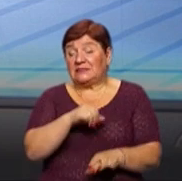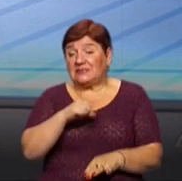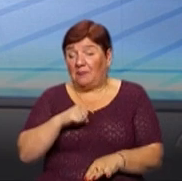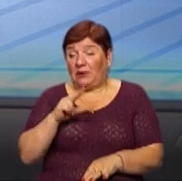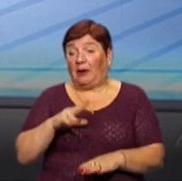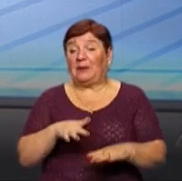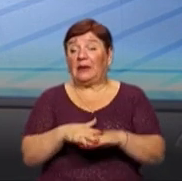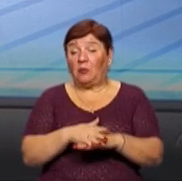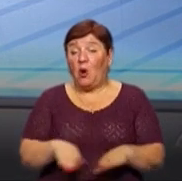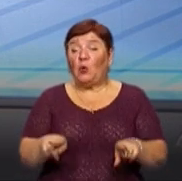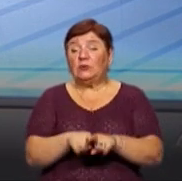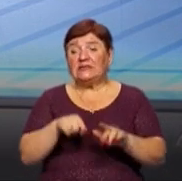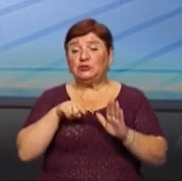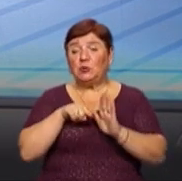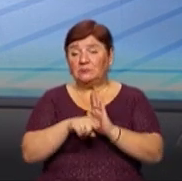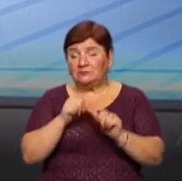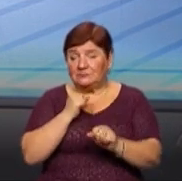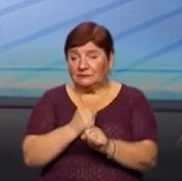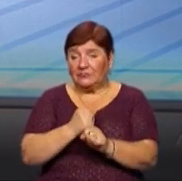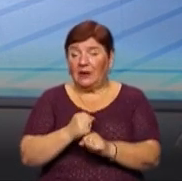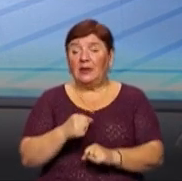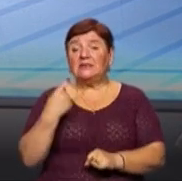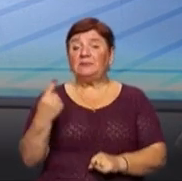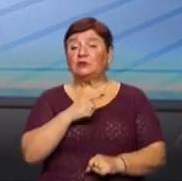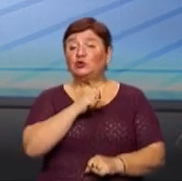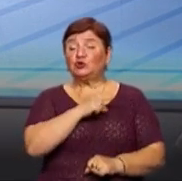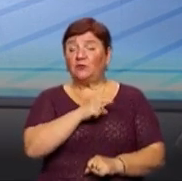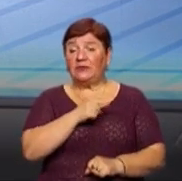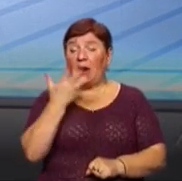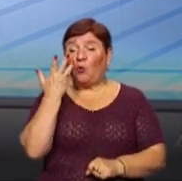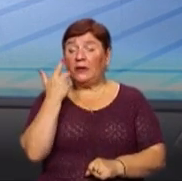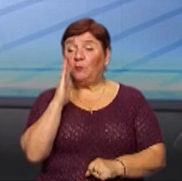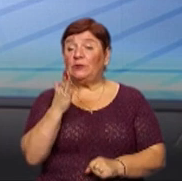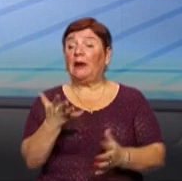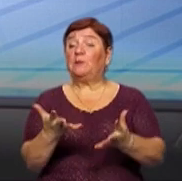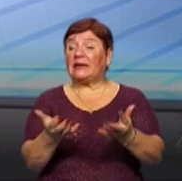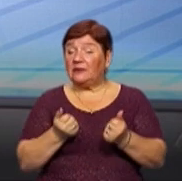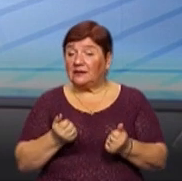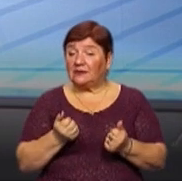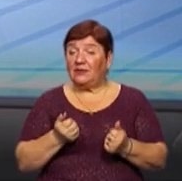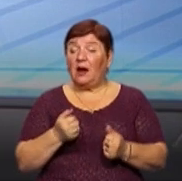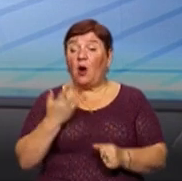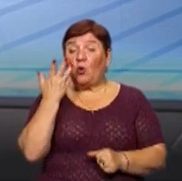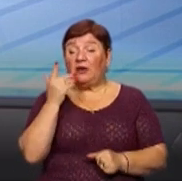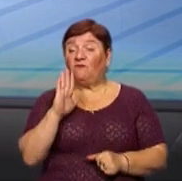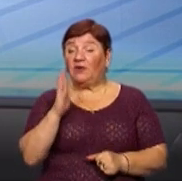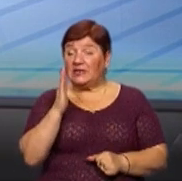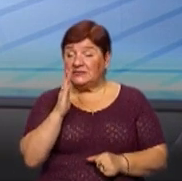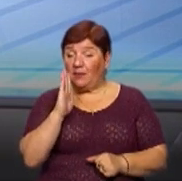ці перерахунки, однозначно зробимо, і з 1 жовтня люди, ну, залежно, коли вона буде прийнята. Якщо вона буде прийнята в вересні місяці, то ми в